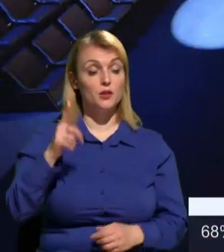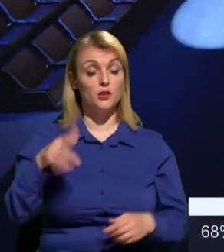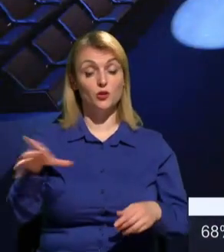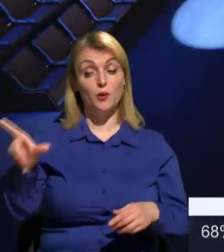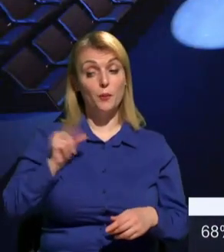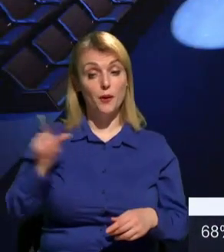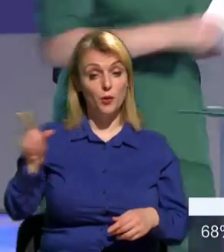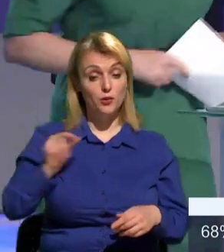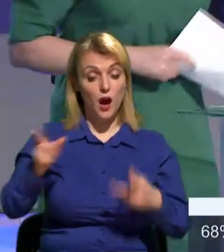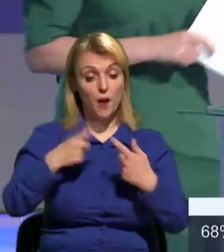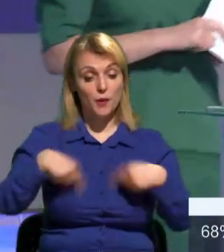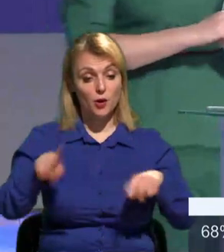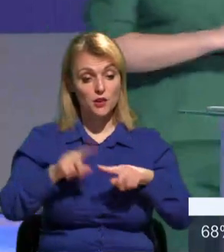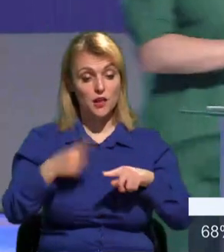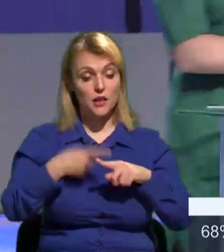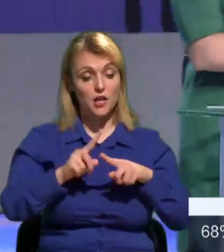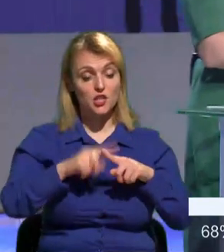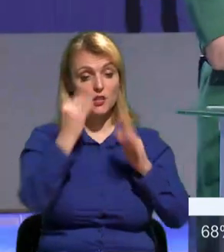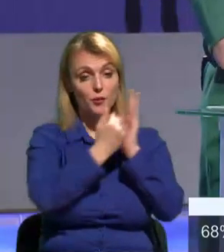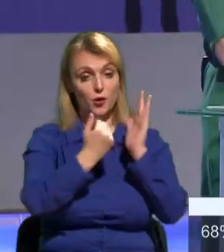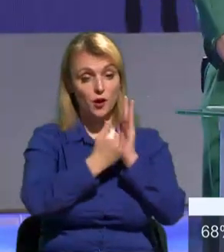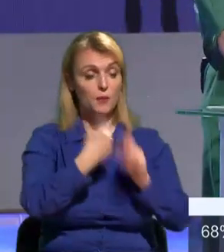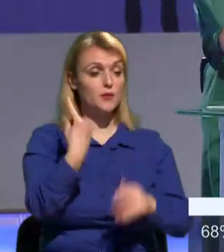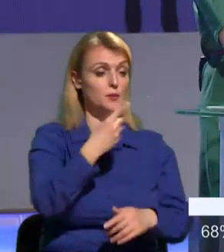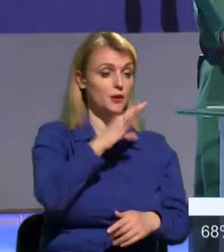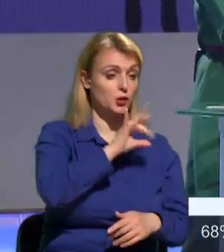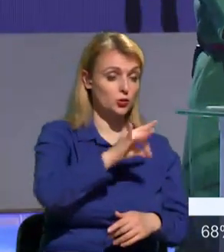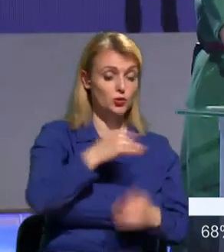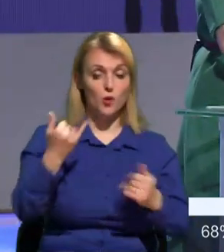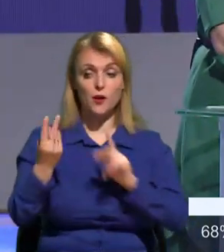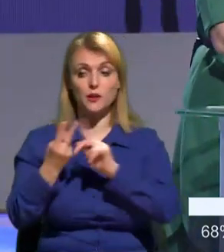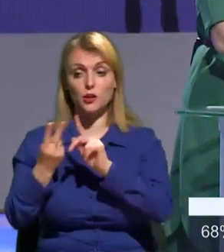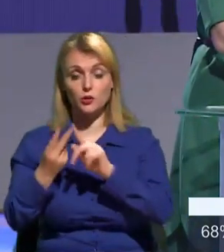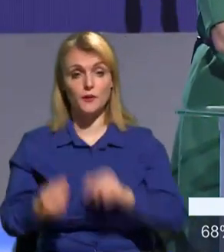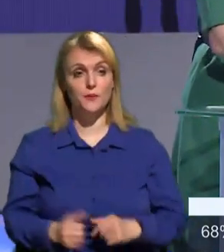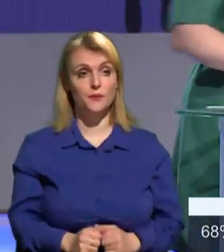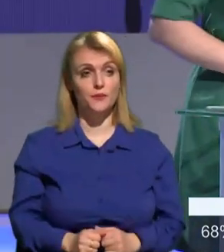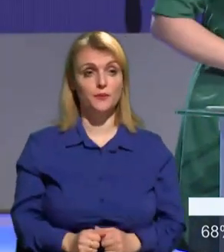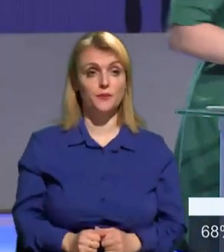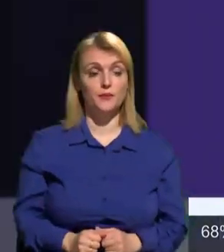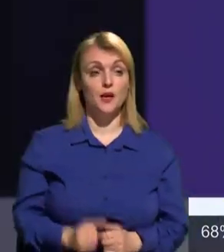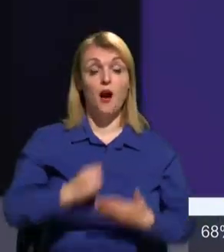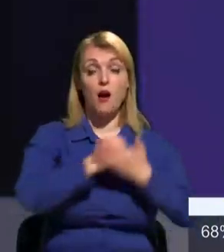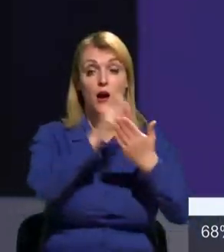împreună dezbaterele electorale și în primul tur și în cel de-al doilea. Domnule Dodon,